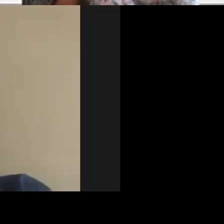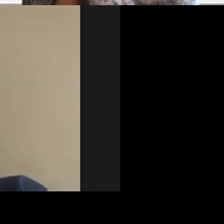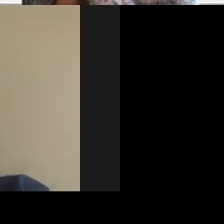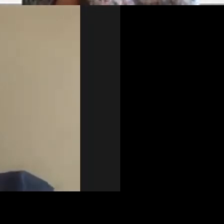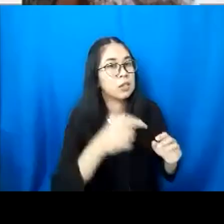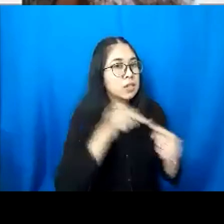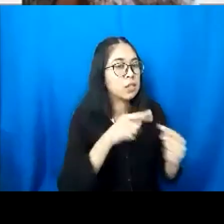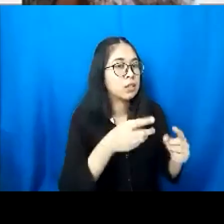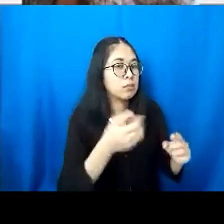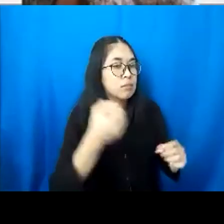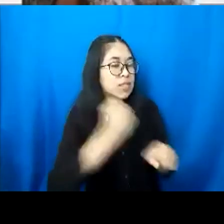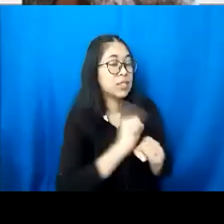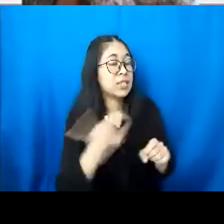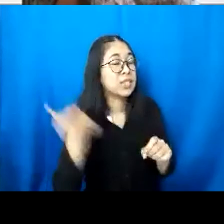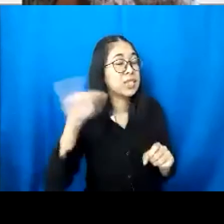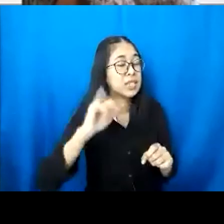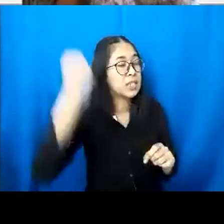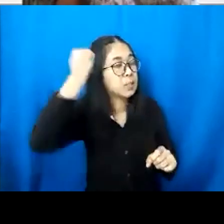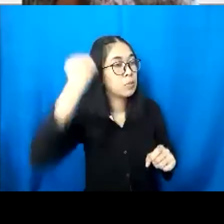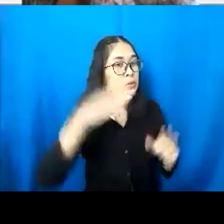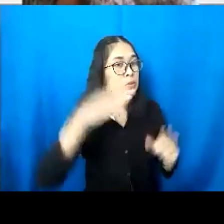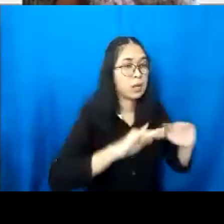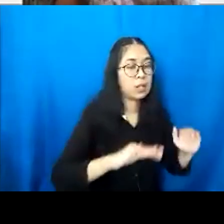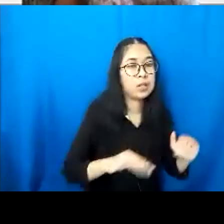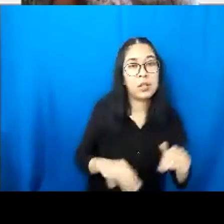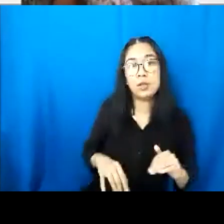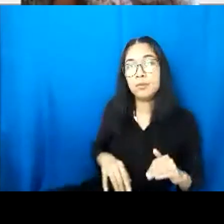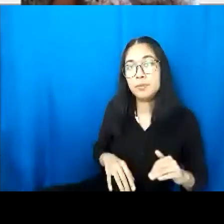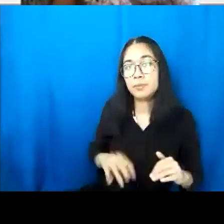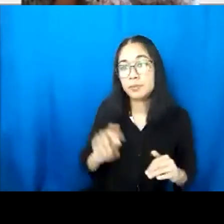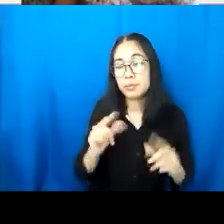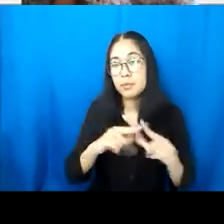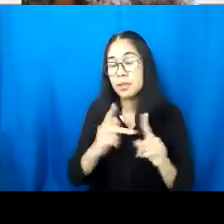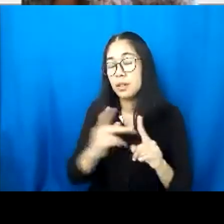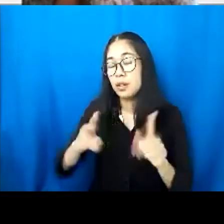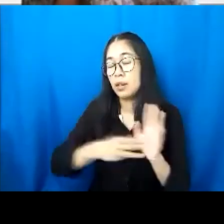kasih. Ya. Mas Rahman, tadi terdengar ada pertanyaan?